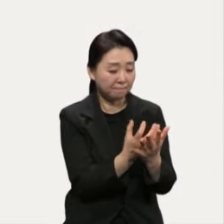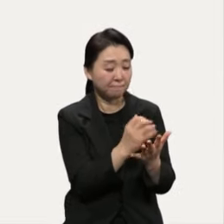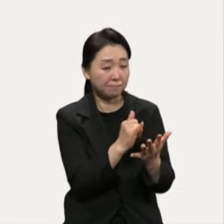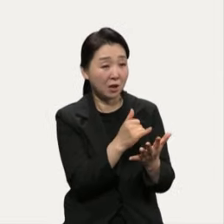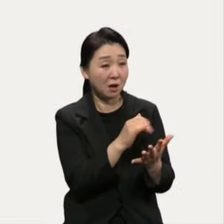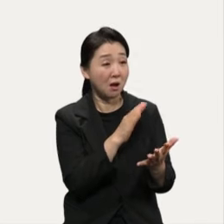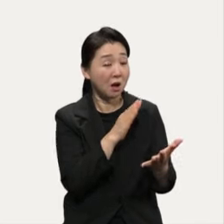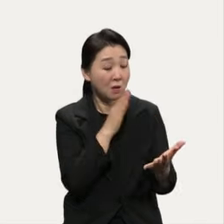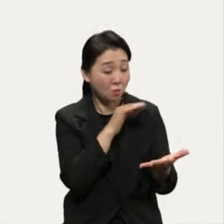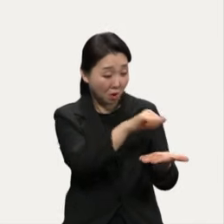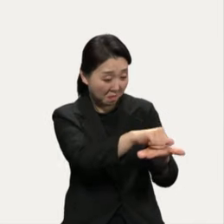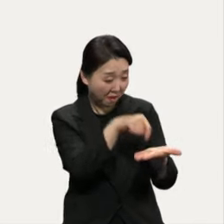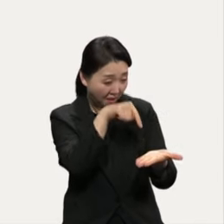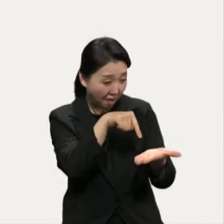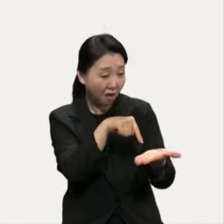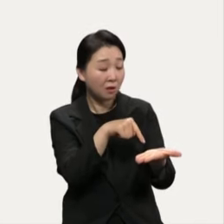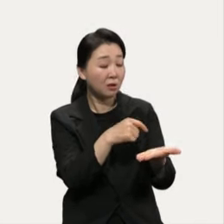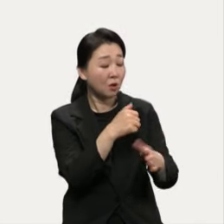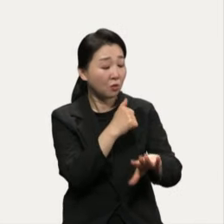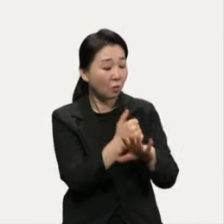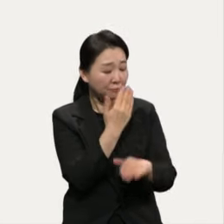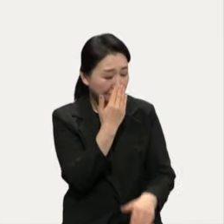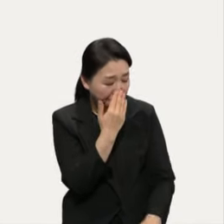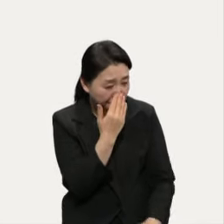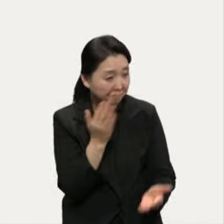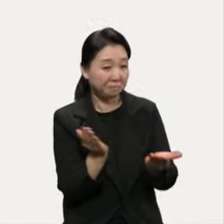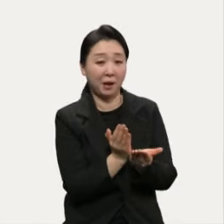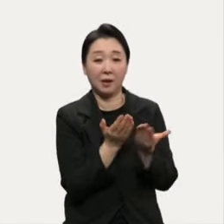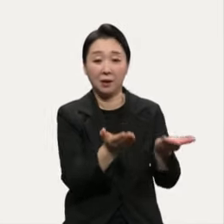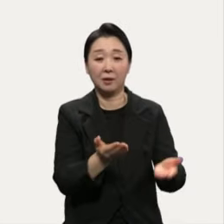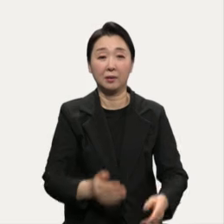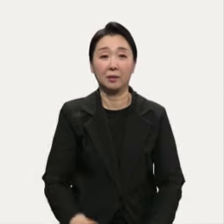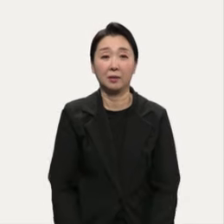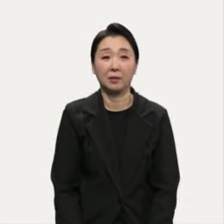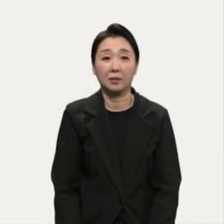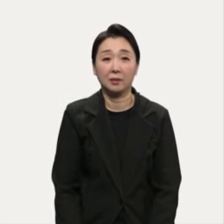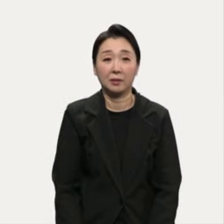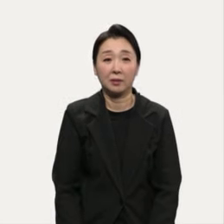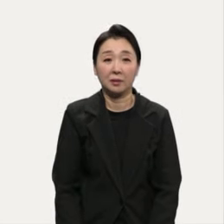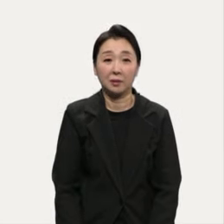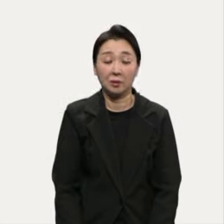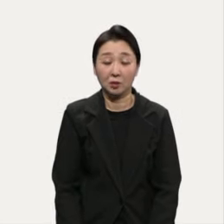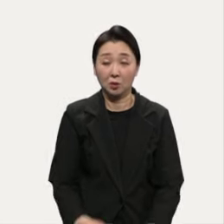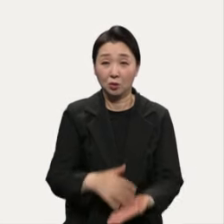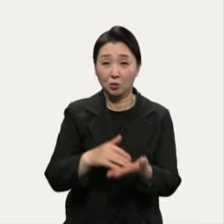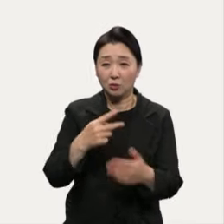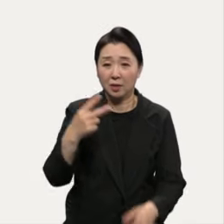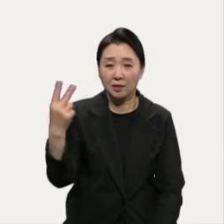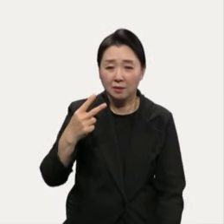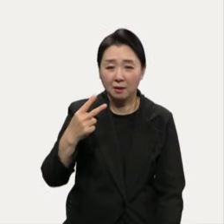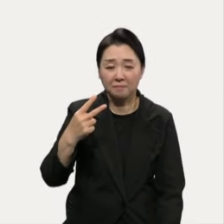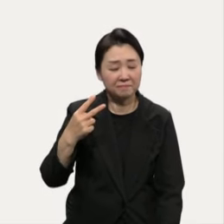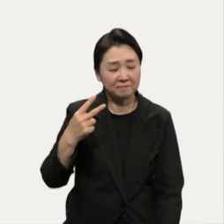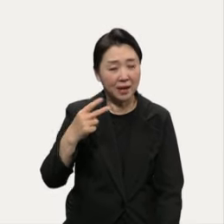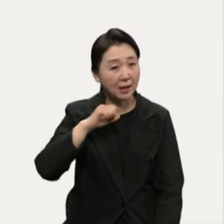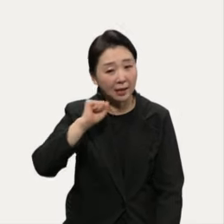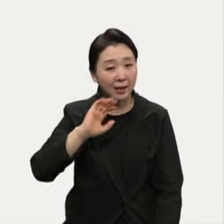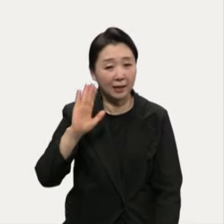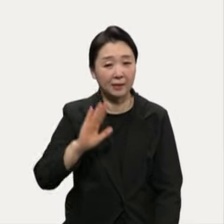제시해주면 낮은 자세로 임하겠다는 뜻이라고 설명했습니다. 2000이라는 숫자에 매몰되지 않겠다는